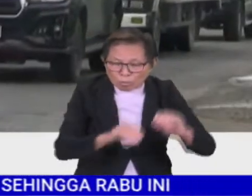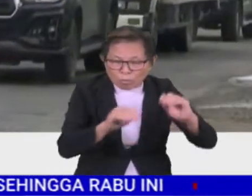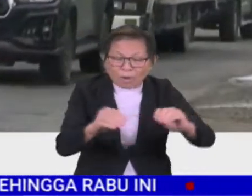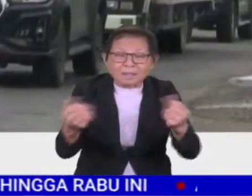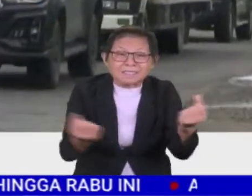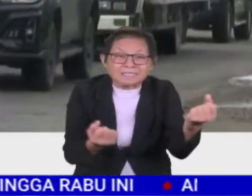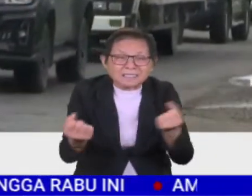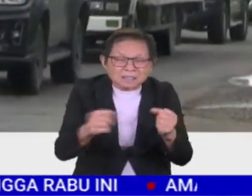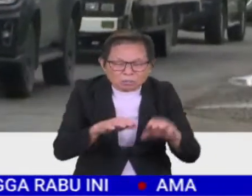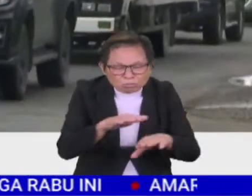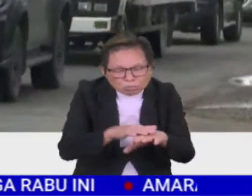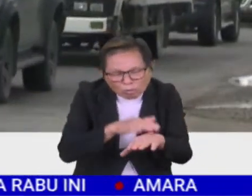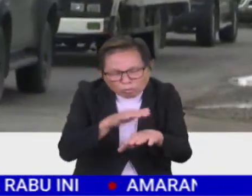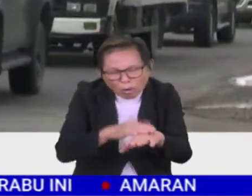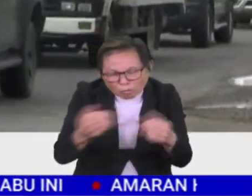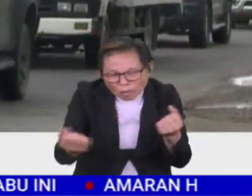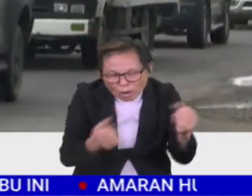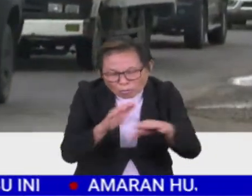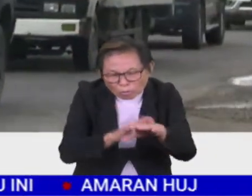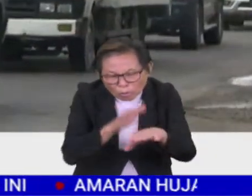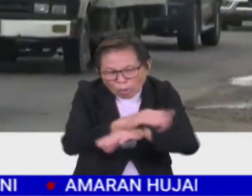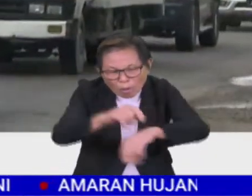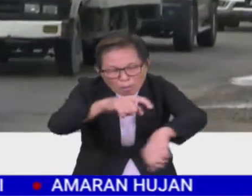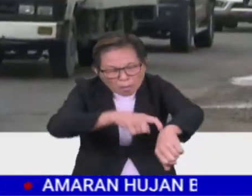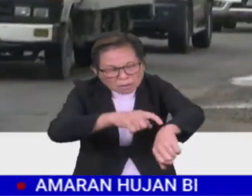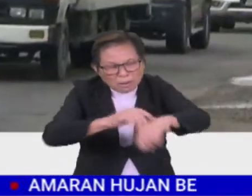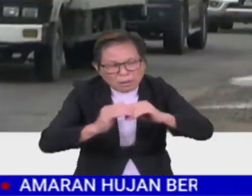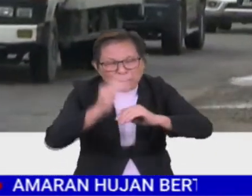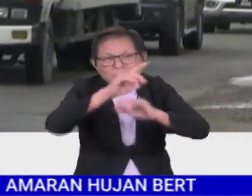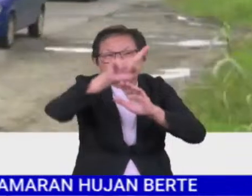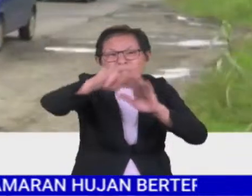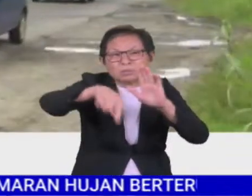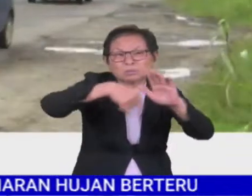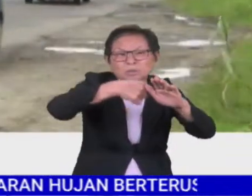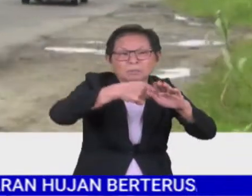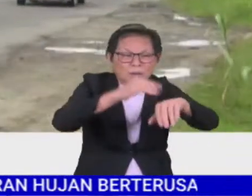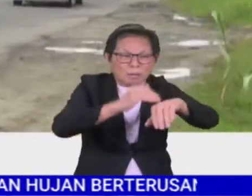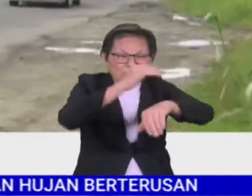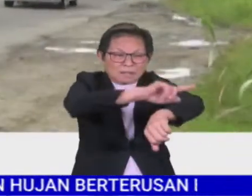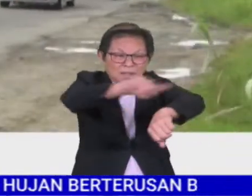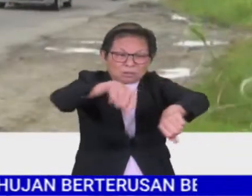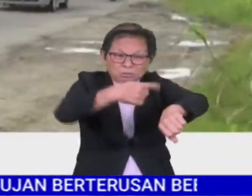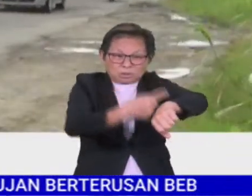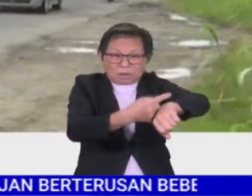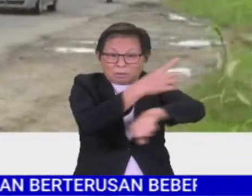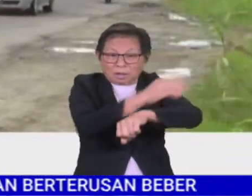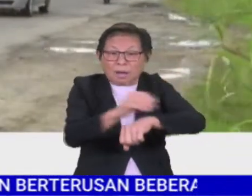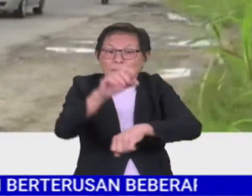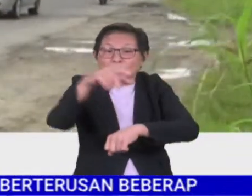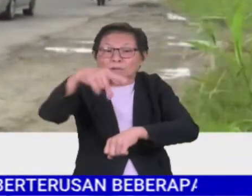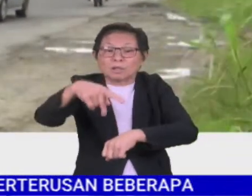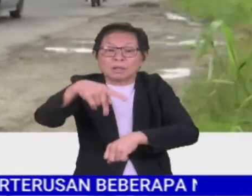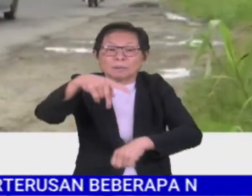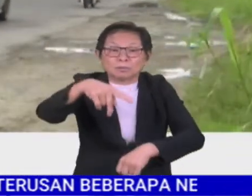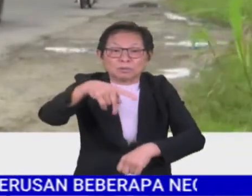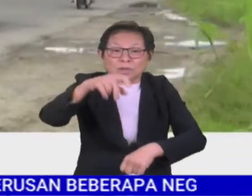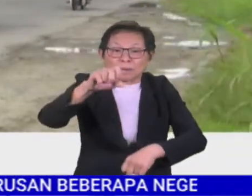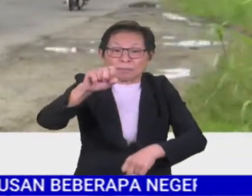kendaraan agar perlahan dan mengambil masa lebih daripada 1 jam dan yang sebelum ini